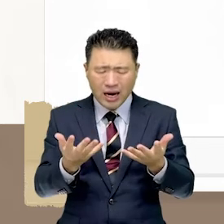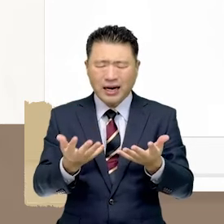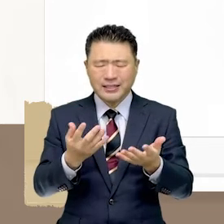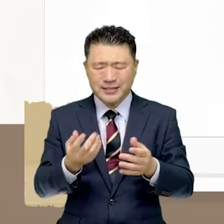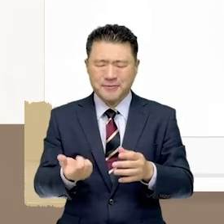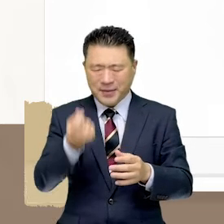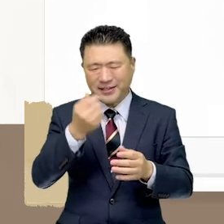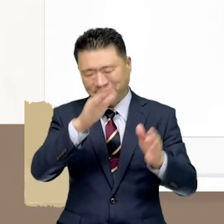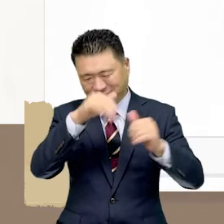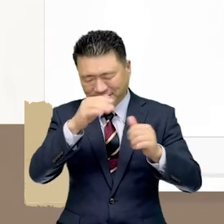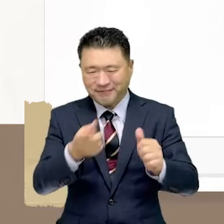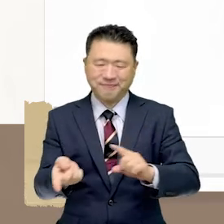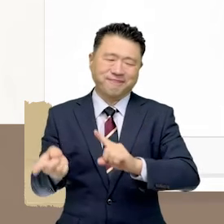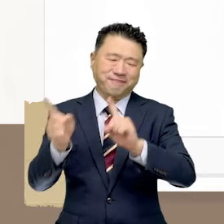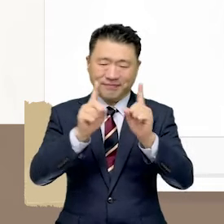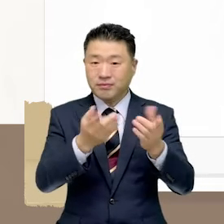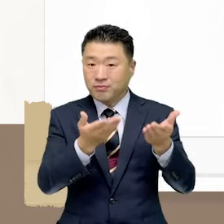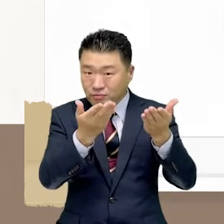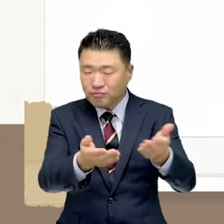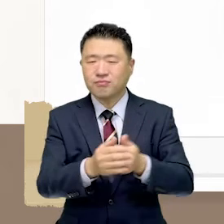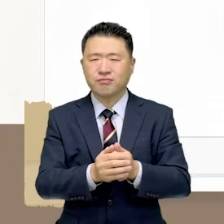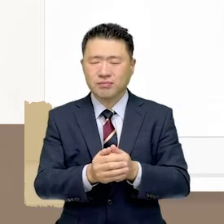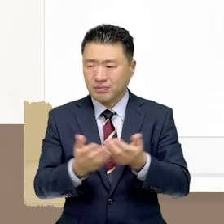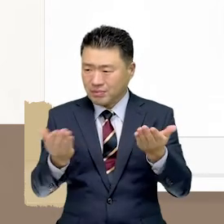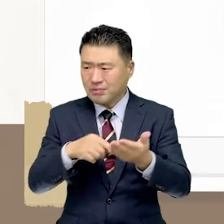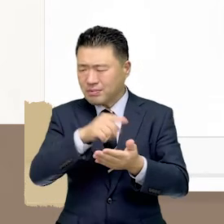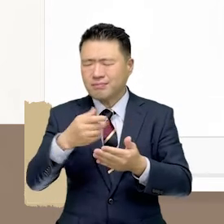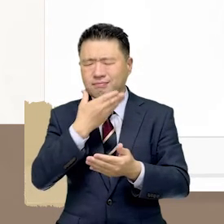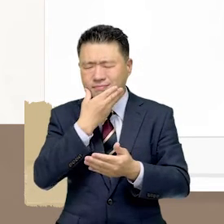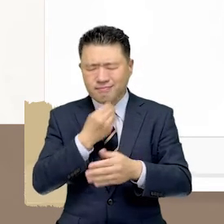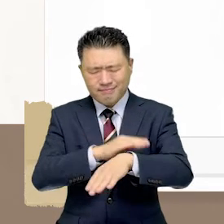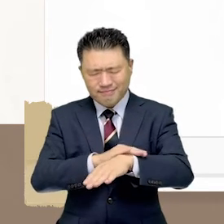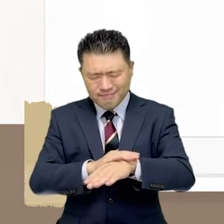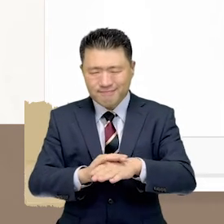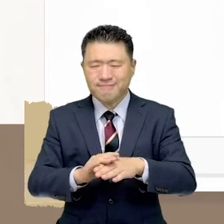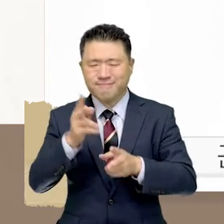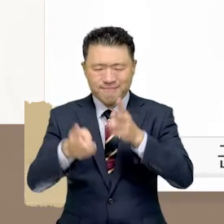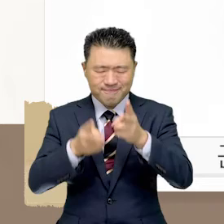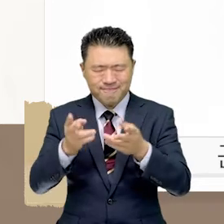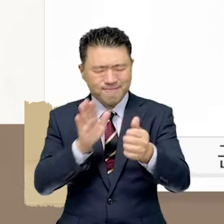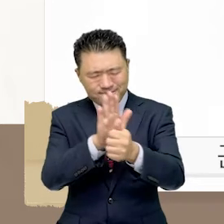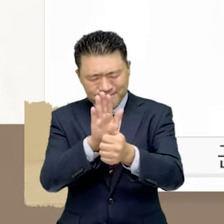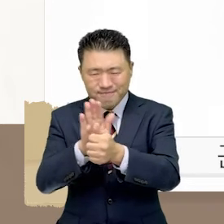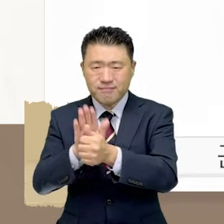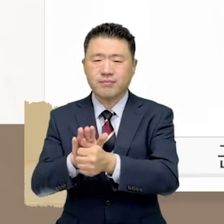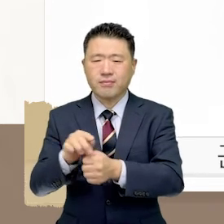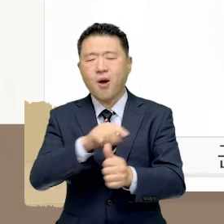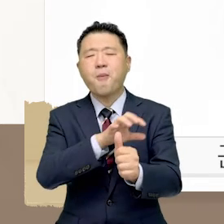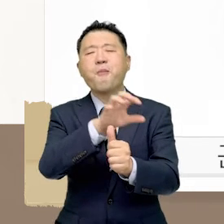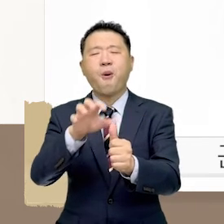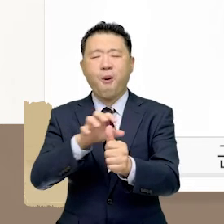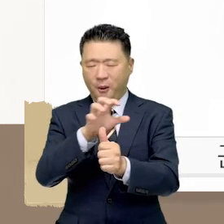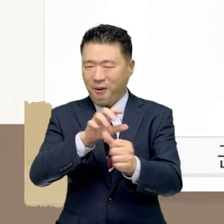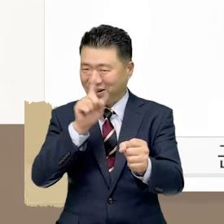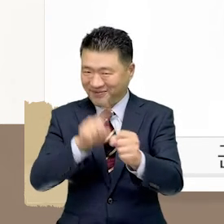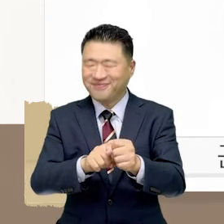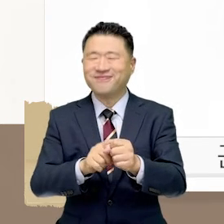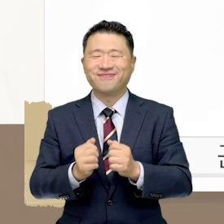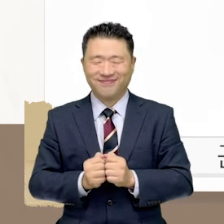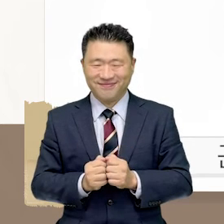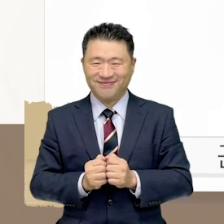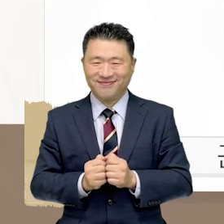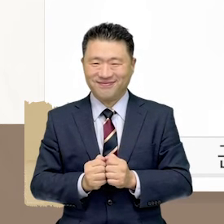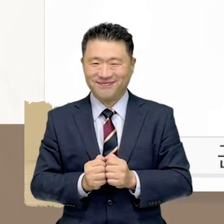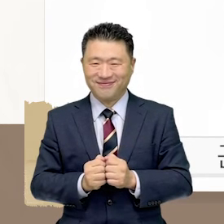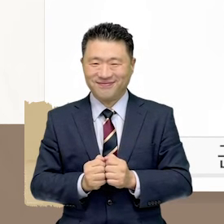촉진하고 재해 예방과 그 밖의 근로자의 복지 증진을 위한 사업을 시행하여 근로자를 보호하는 것을 목적으로 사업을